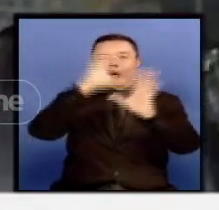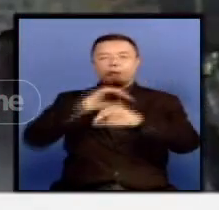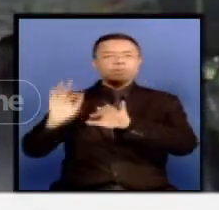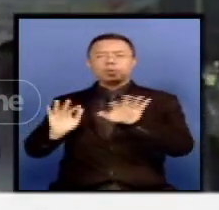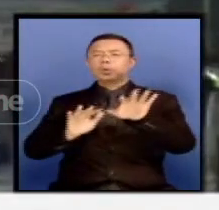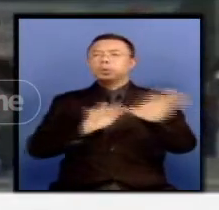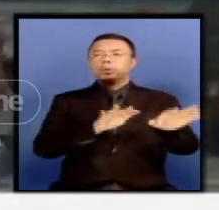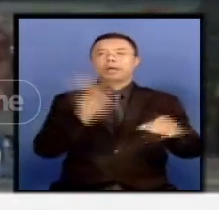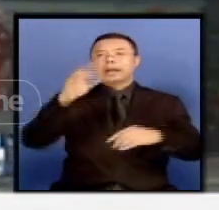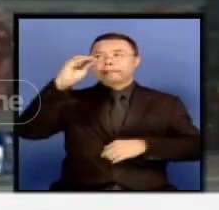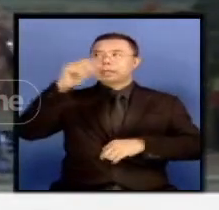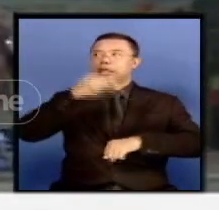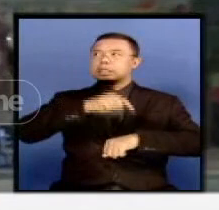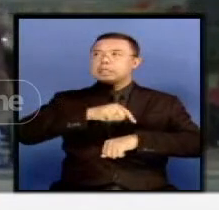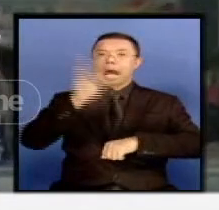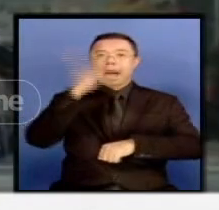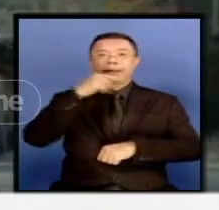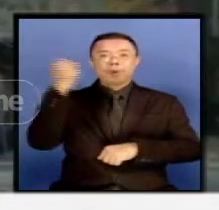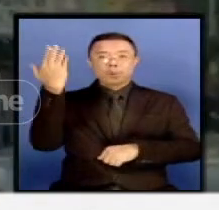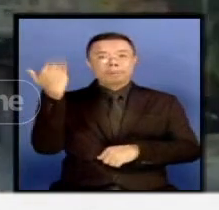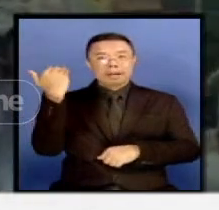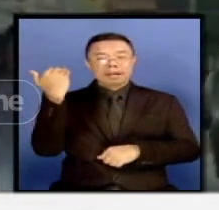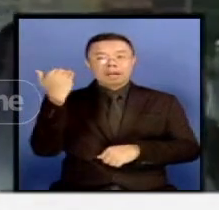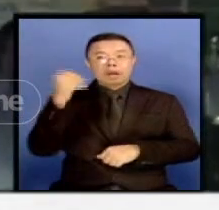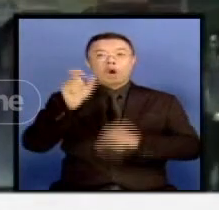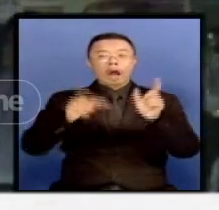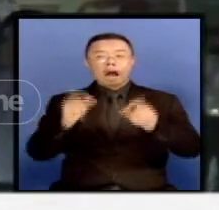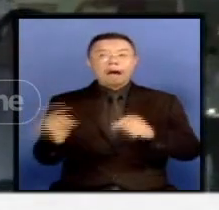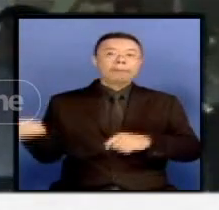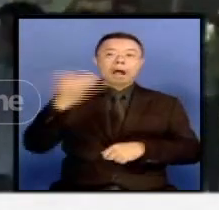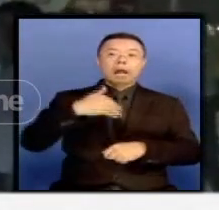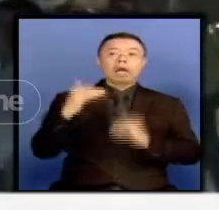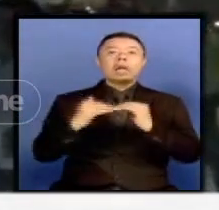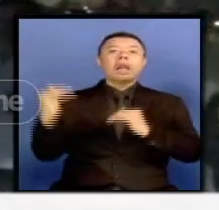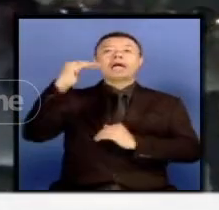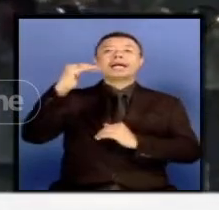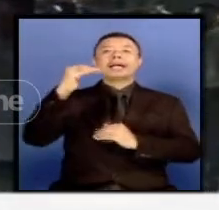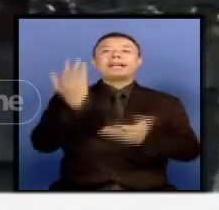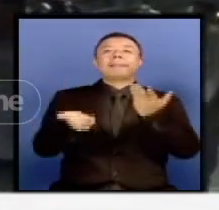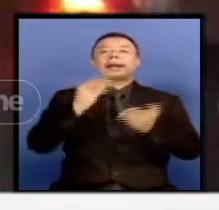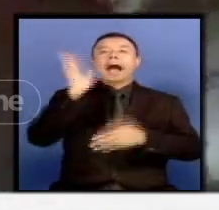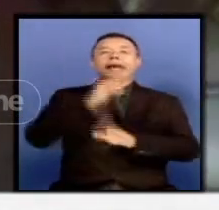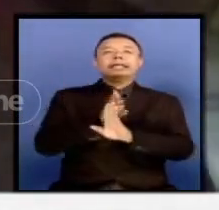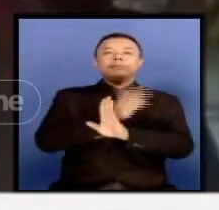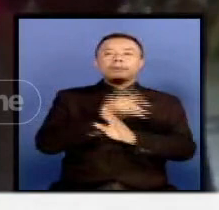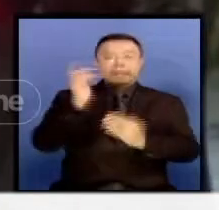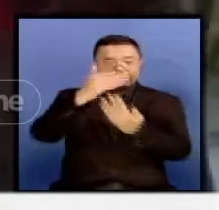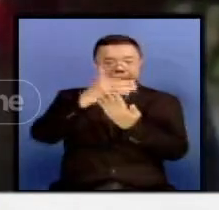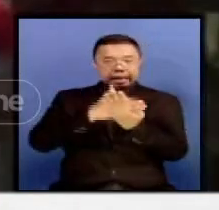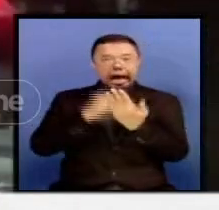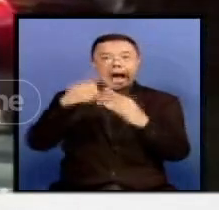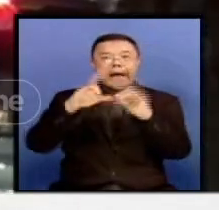pagi hari pada minggu kemarin, pemudik mengalami peningkatan dibandingkan hari sebelumnya. Berdasarkan data